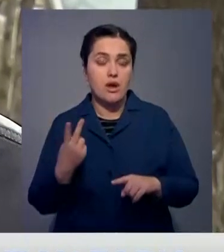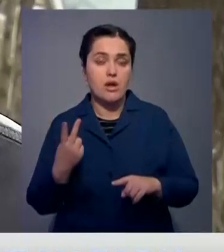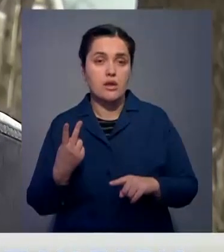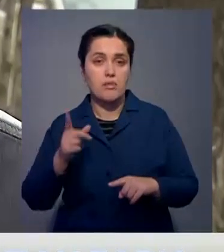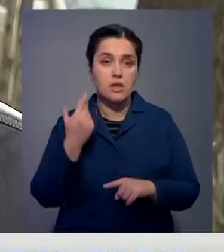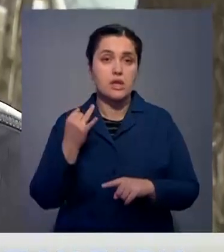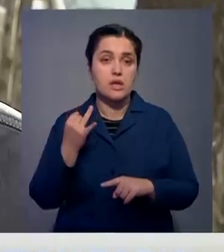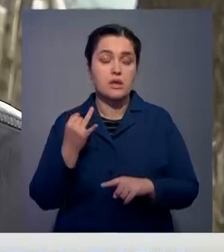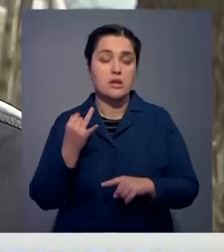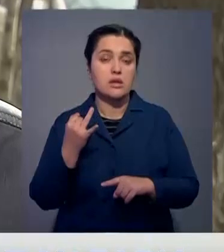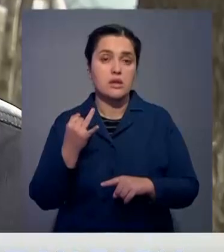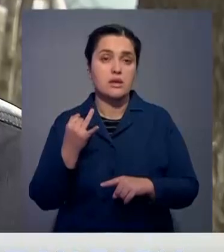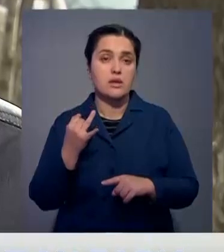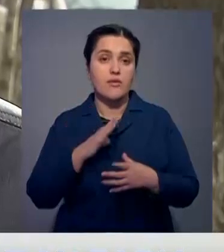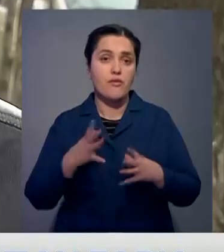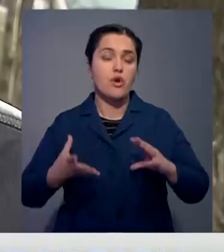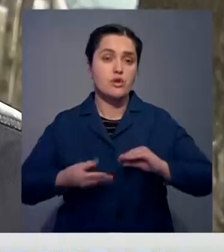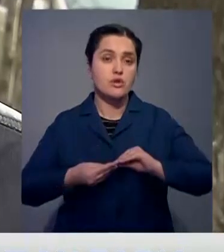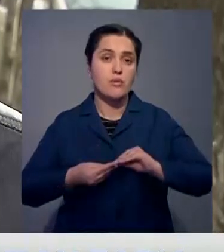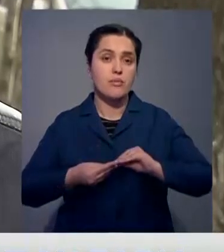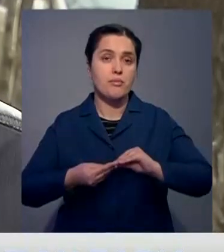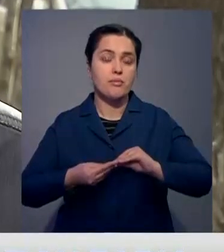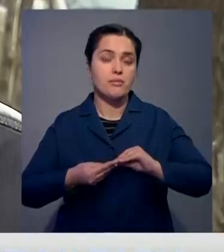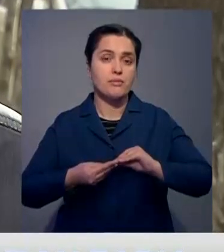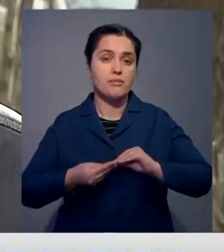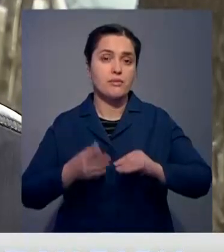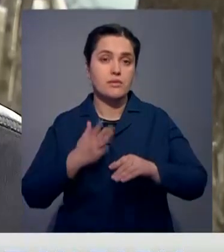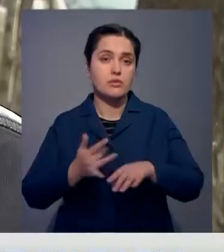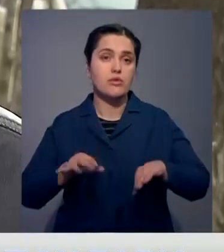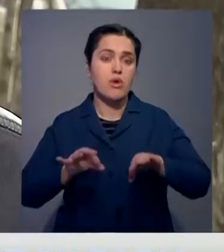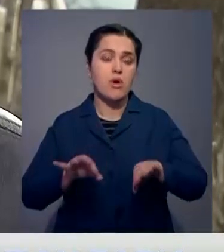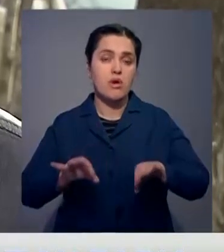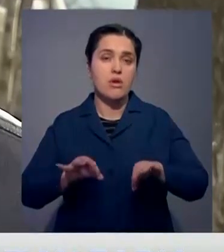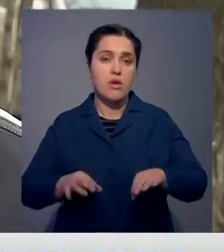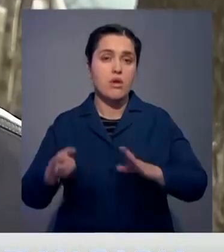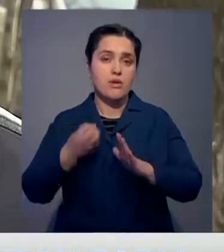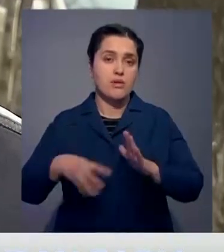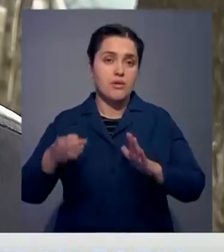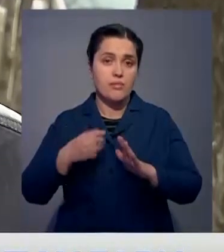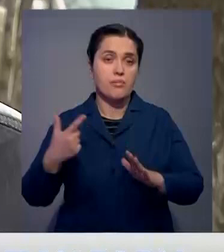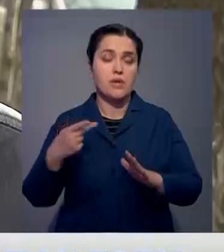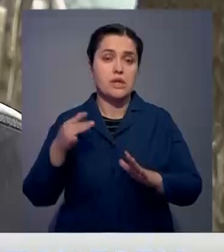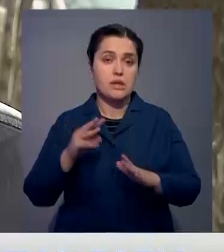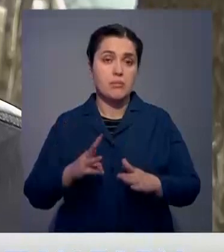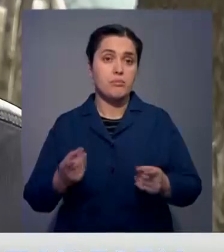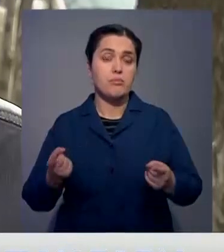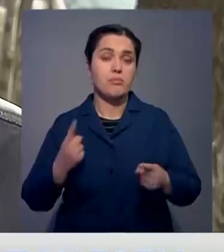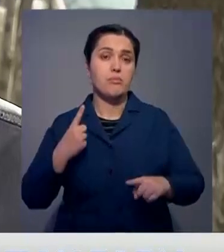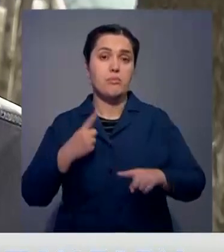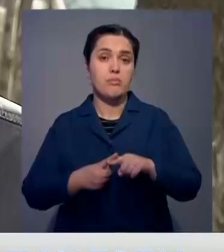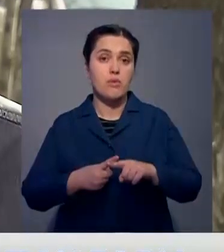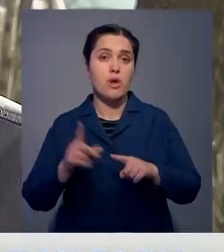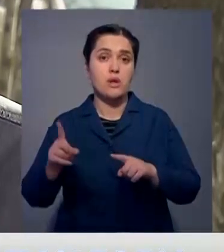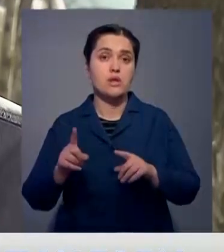газ. Еще большую роль играет автотранспорт. В холодный период